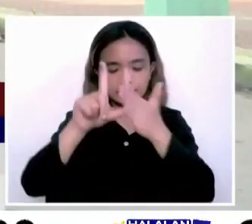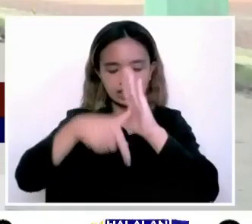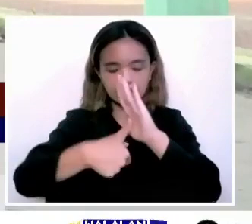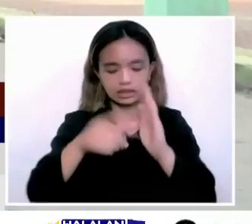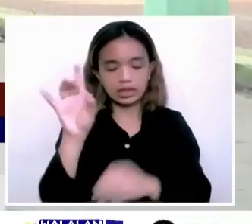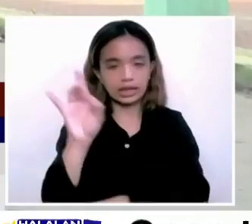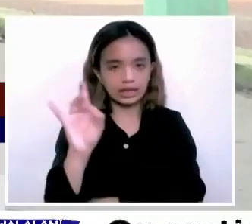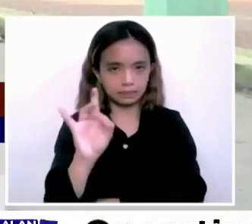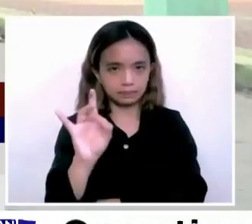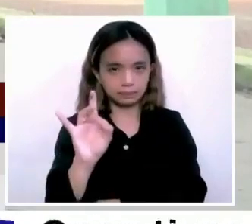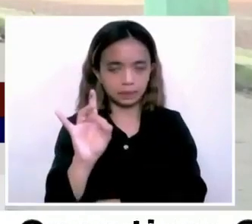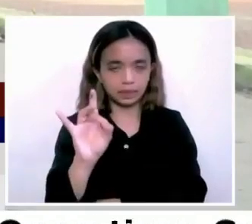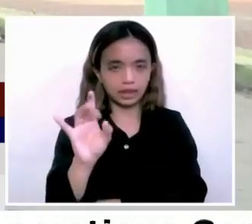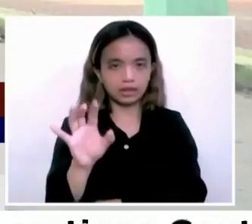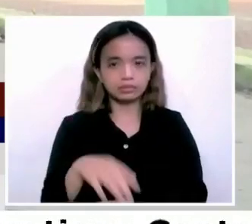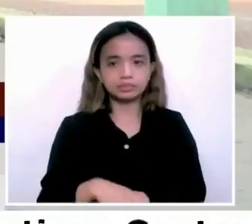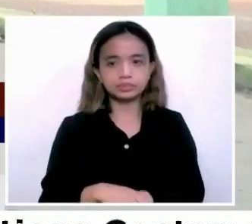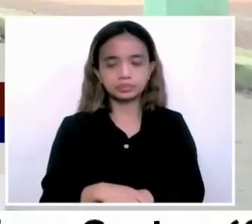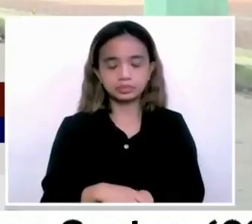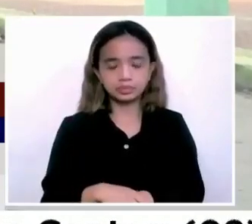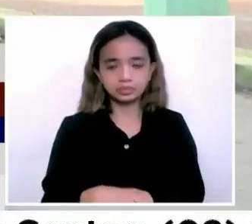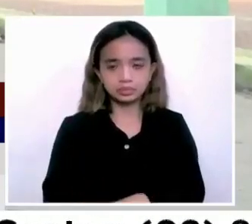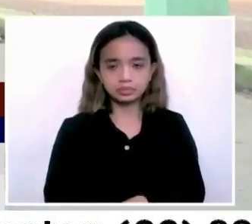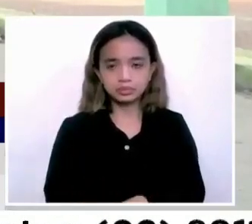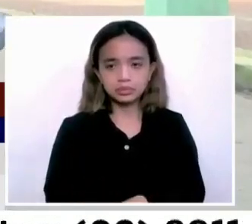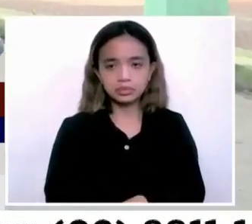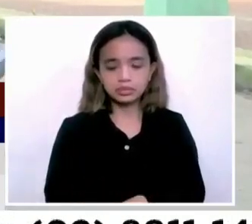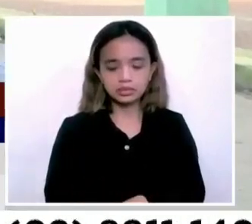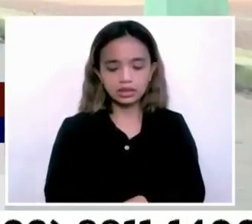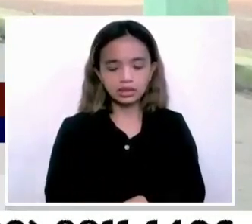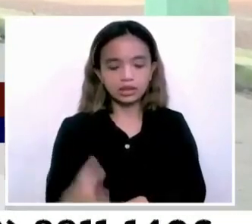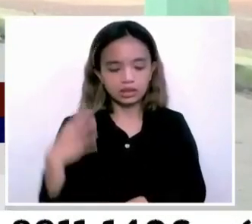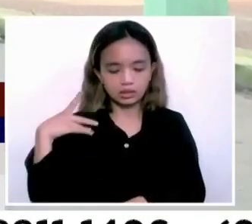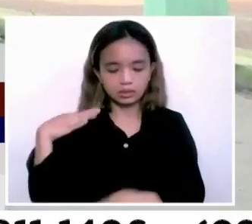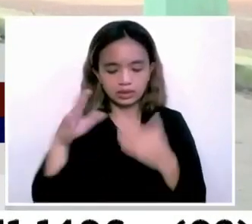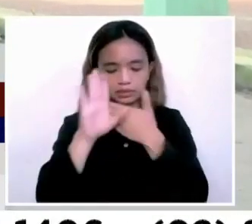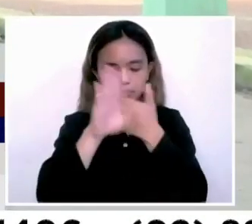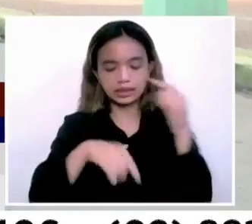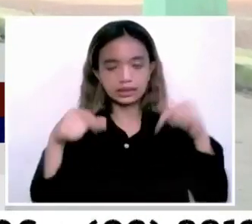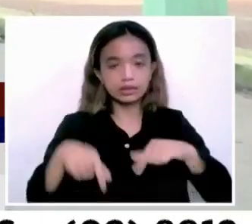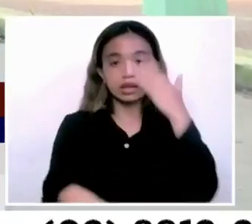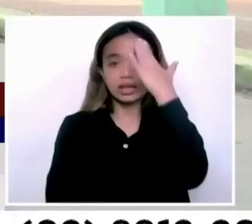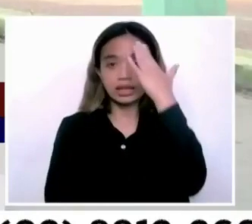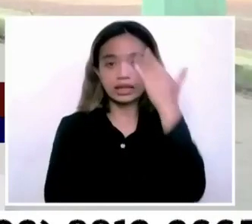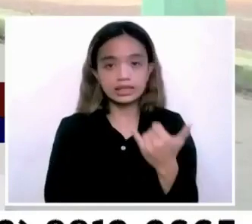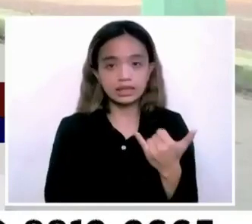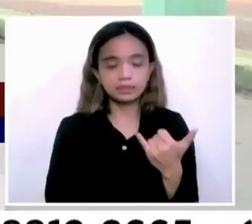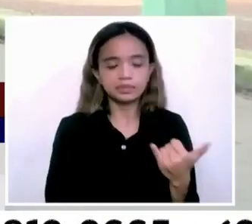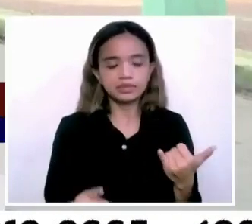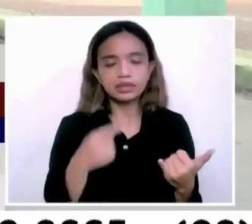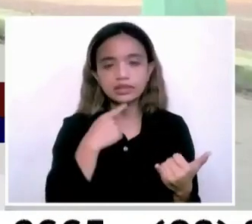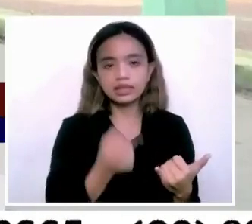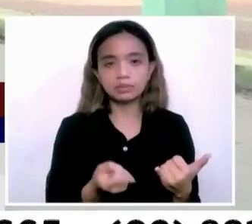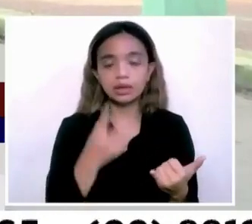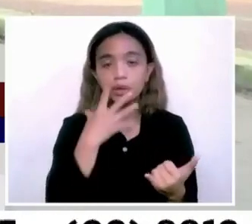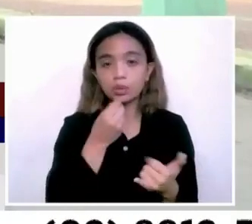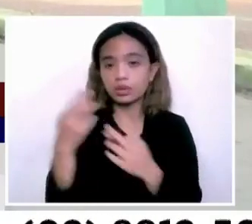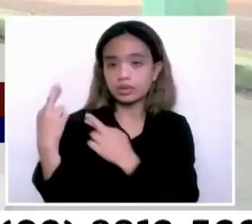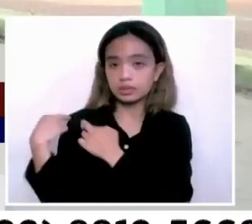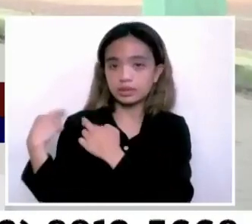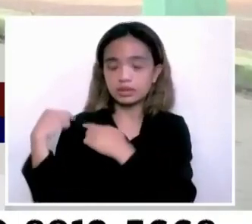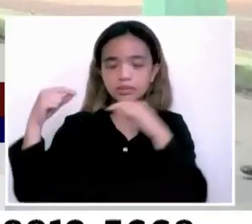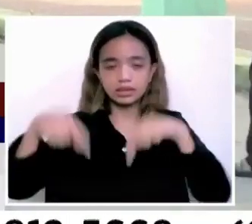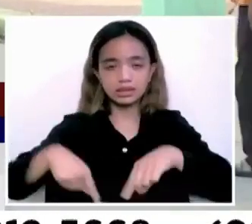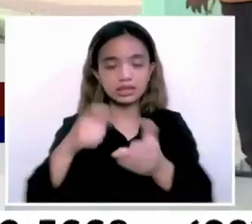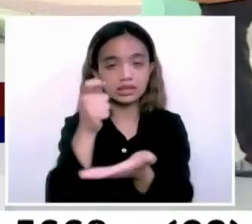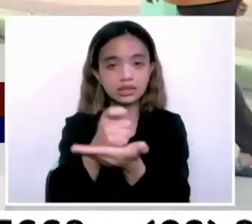So hinihintay na lamang na maibalik yan dito, Henry, dahil ang ayon nga doon sa in-charge dito from the Treasurer's